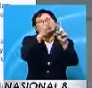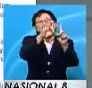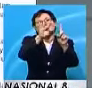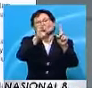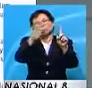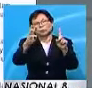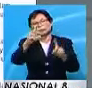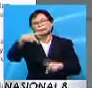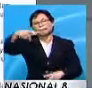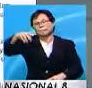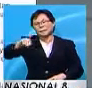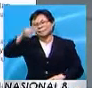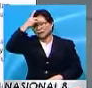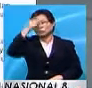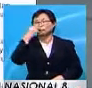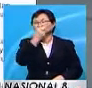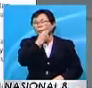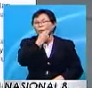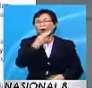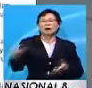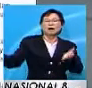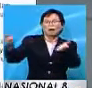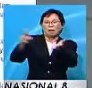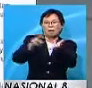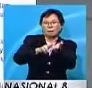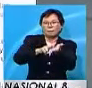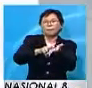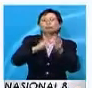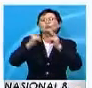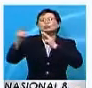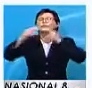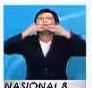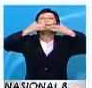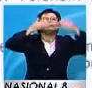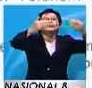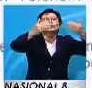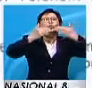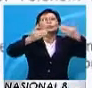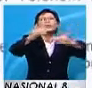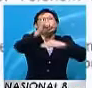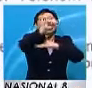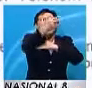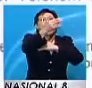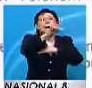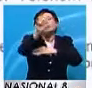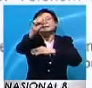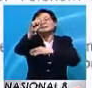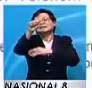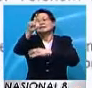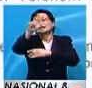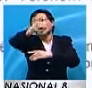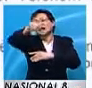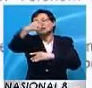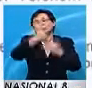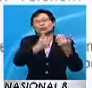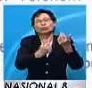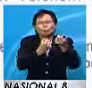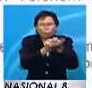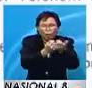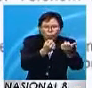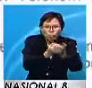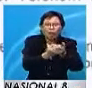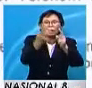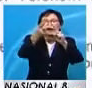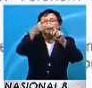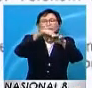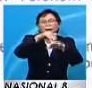Perdana Menteri Datuk Seri Najib Tun Razak dalam satu kenyataannya mengucapkan terima kasih kepada Tun Ahmad Sarji atas sumbangan besar beliau kepada